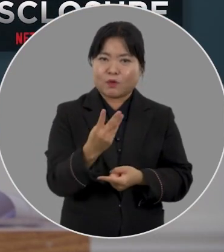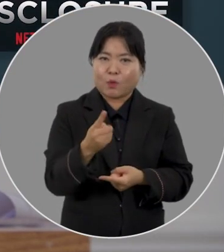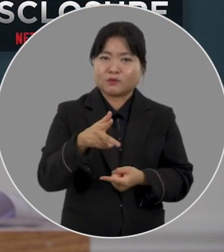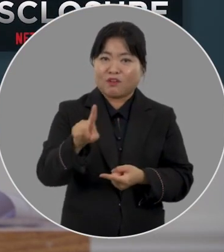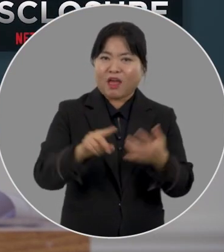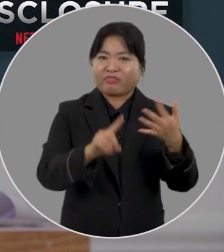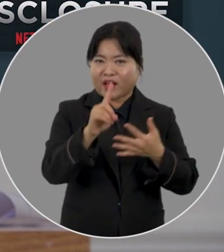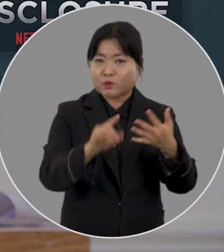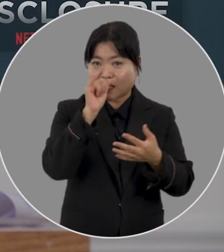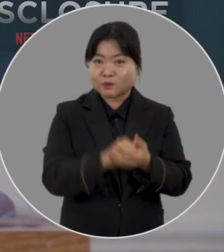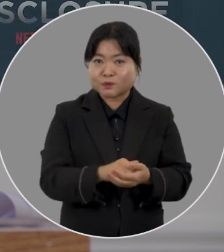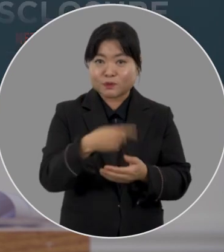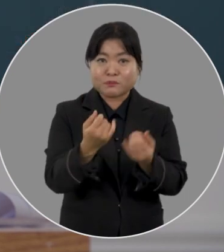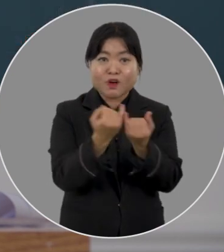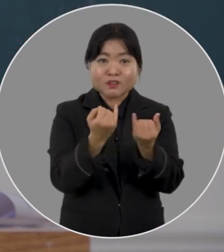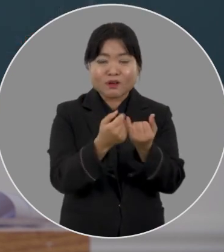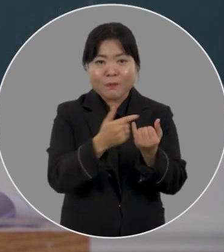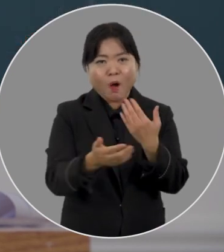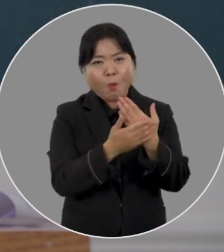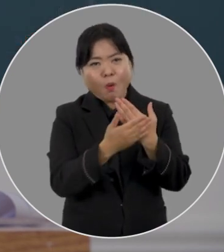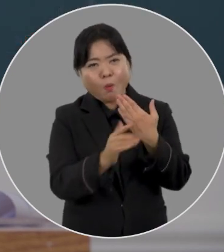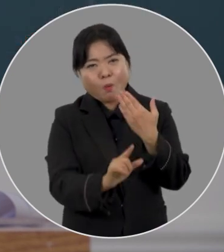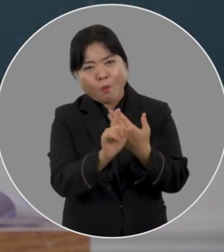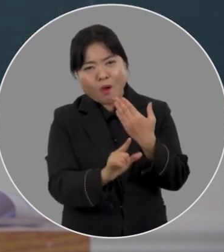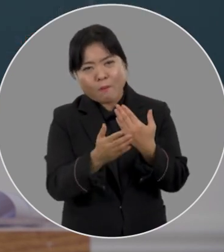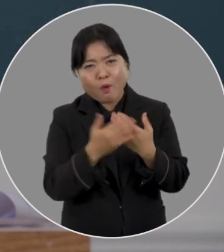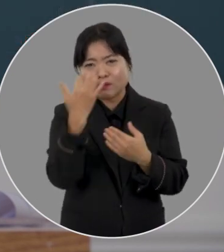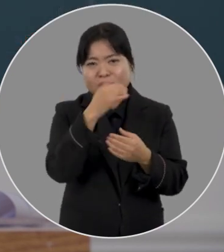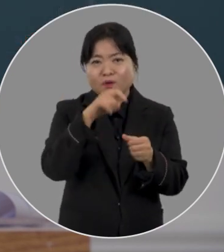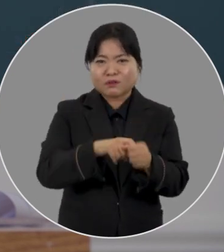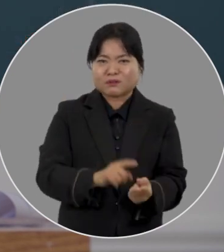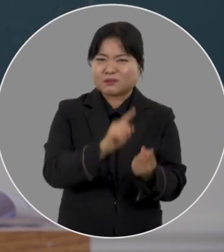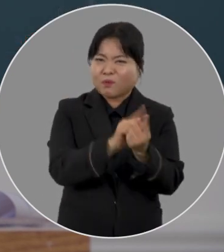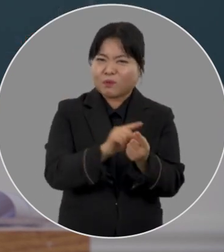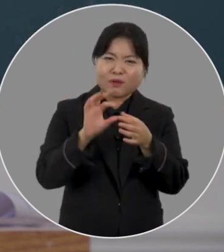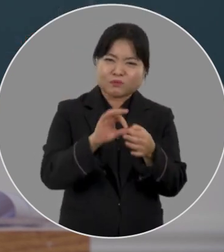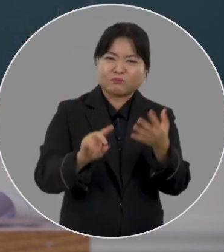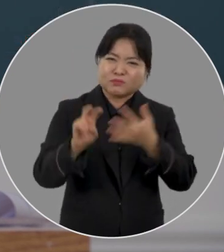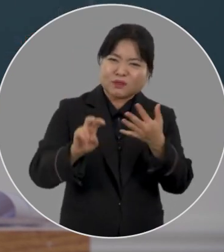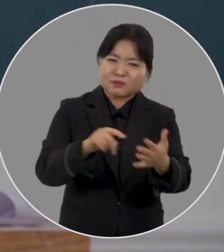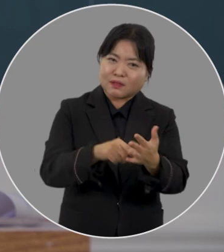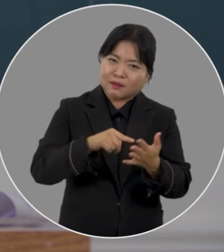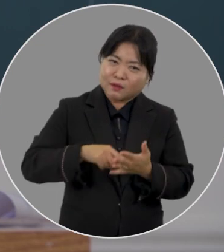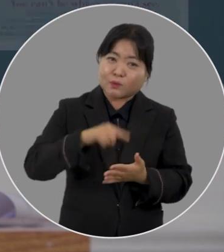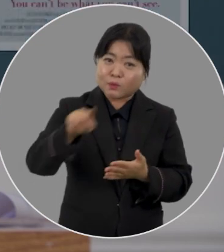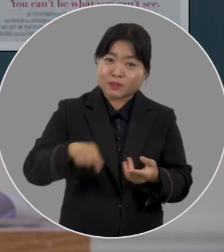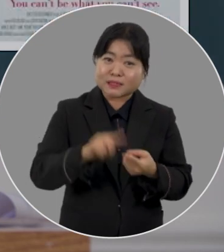디스클로저라는 다큐가 있고요. 그다음에 여성이 얼마나 좀 외모나 성적 대상화로 계속 미디어에서